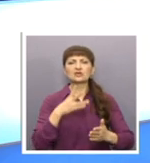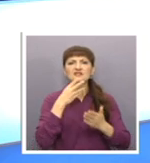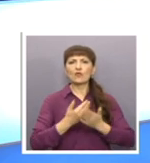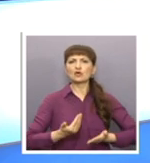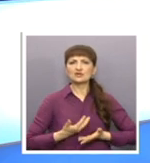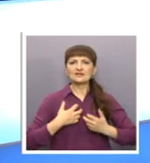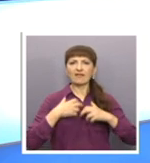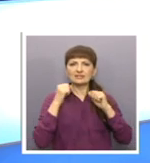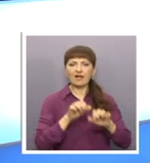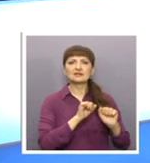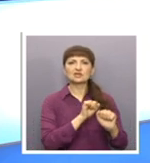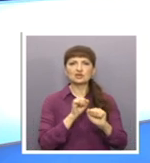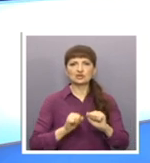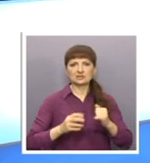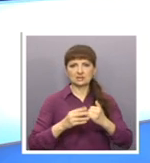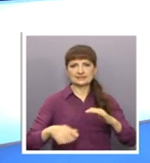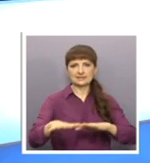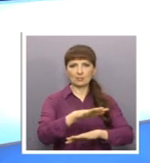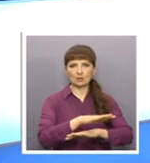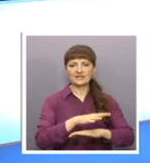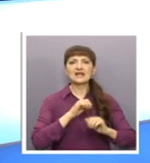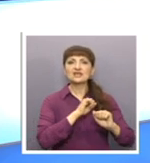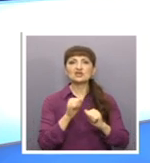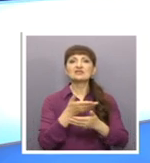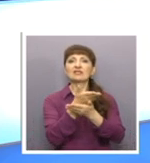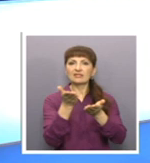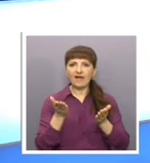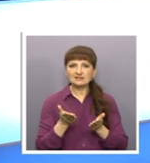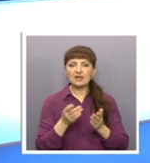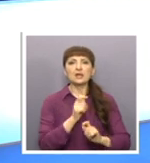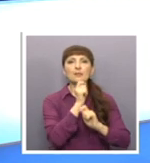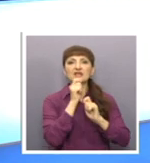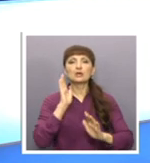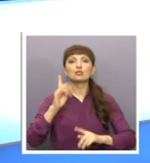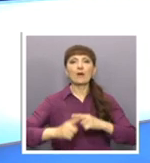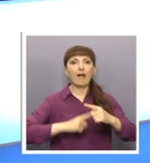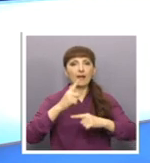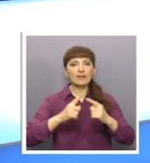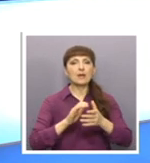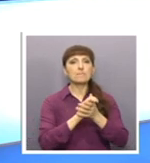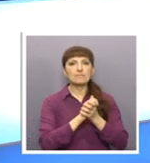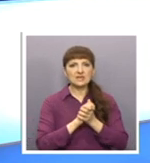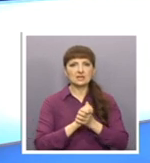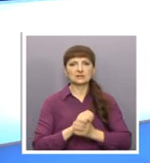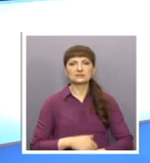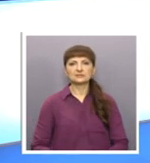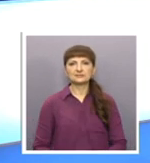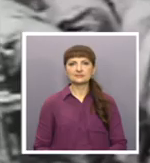собственной жизни защитил Родину, защитил нас с вами и подарил будущим поколениям мир во всем мире.